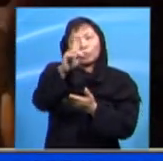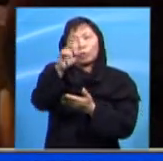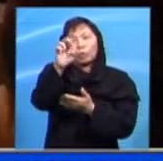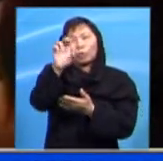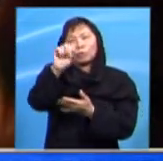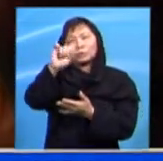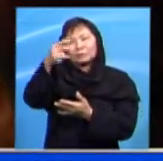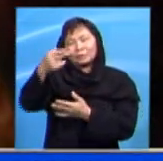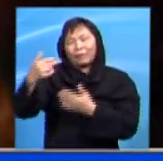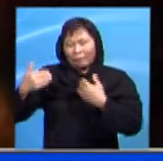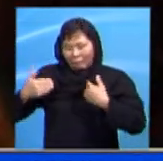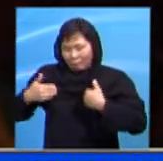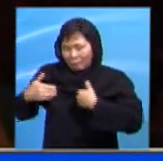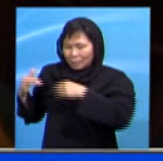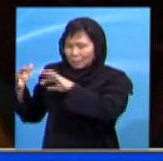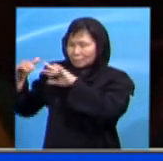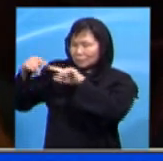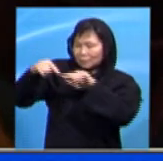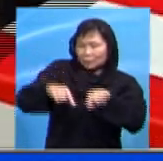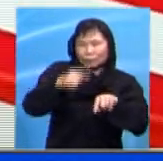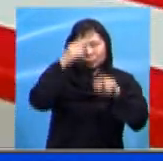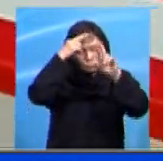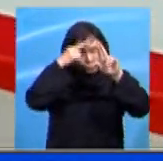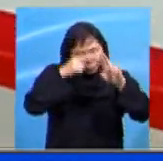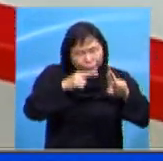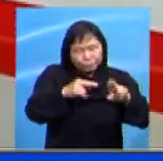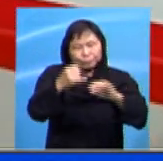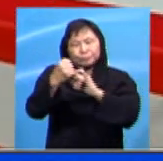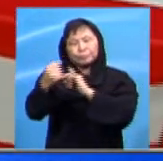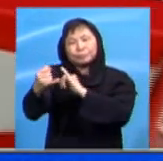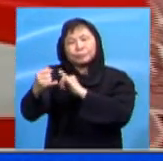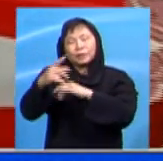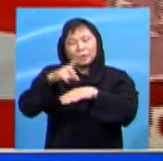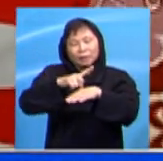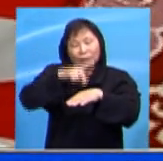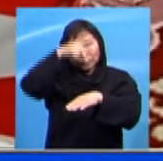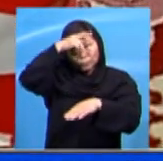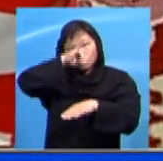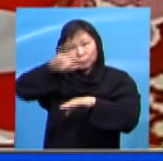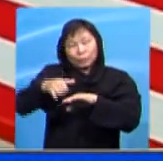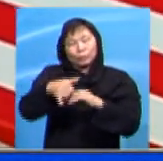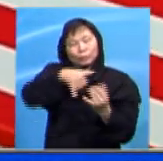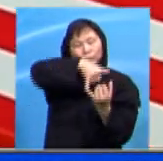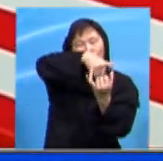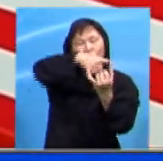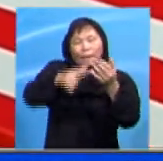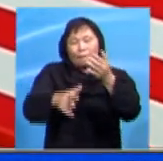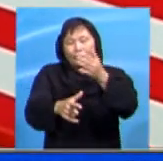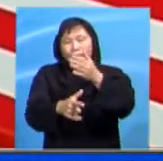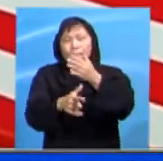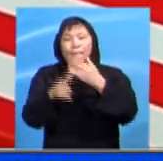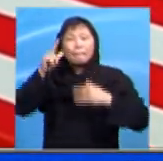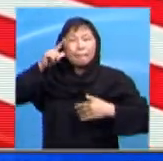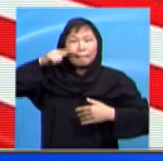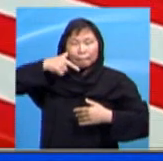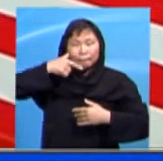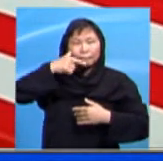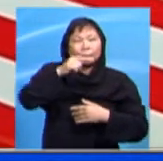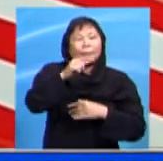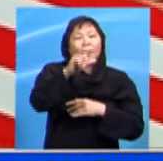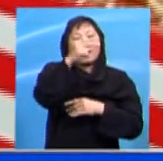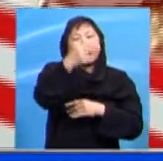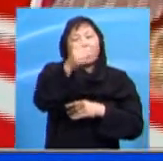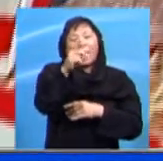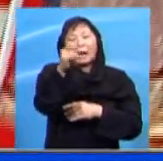turut hadir bagi memberi penghormatan terakhir di Putrajaya jenazah pembantu juruterbang allahirham Ahmad hakimi